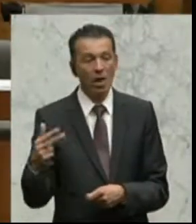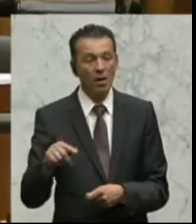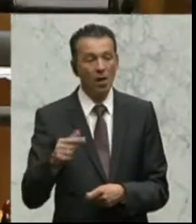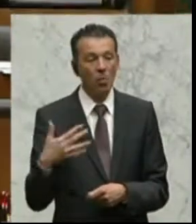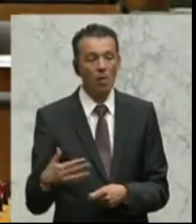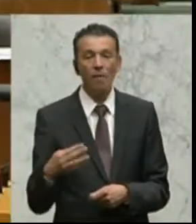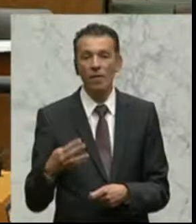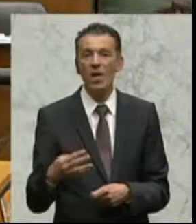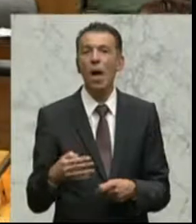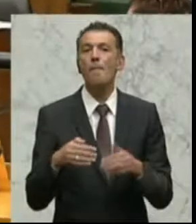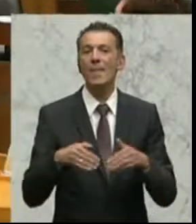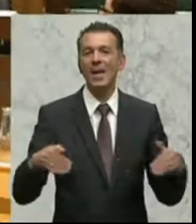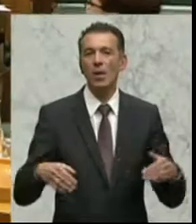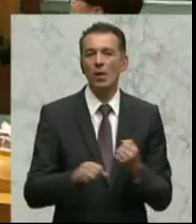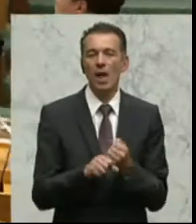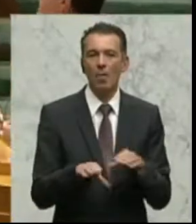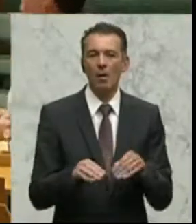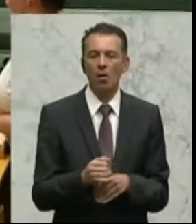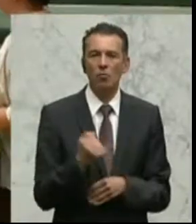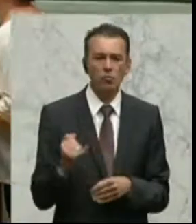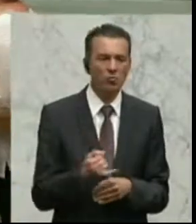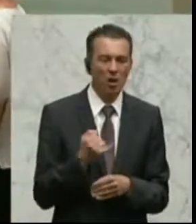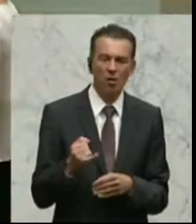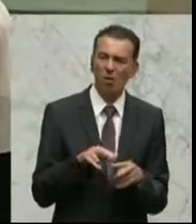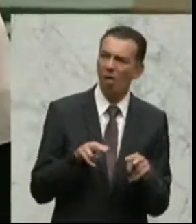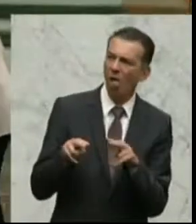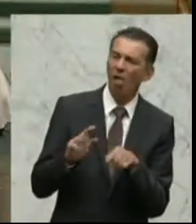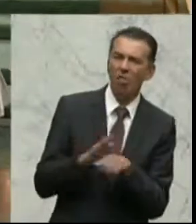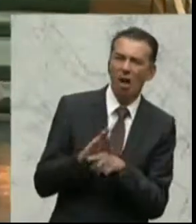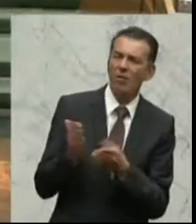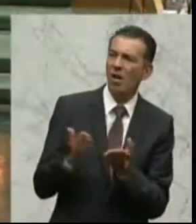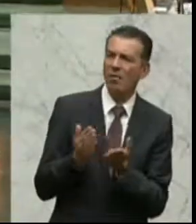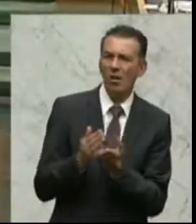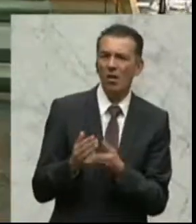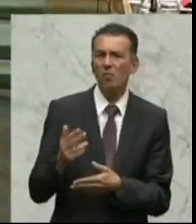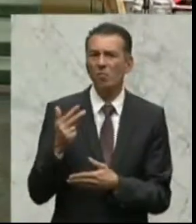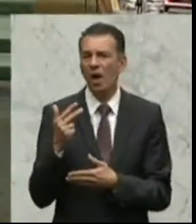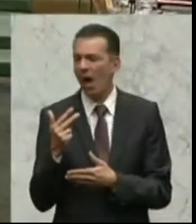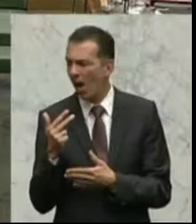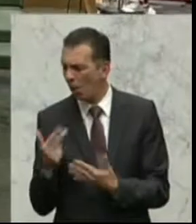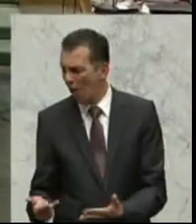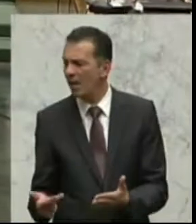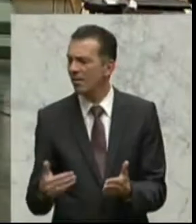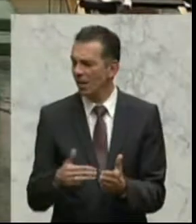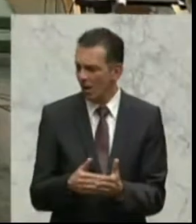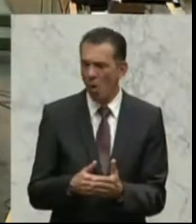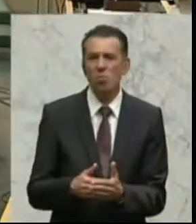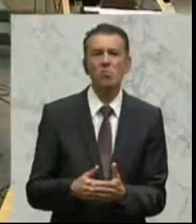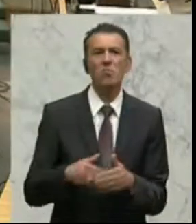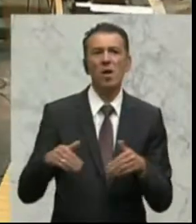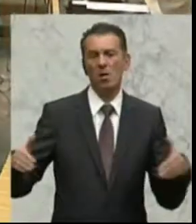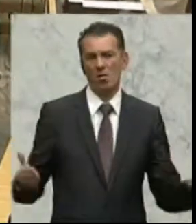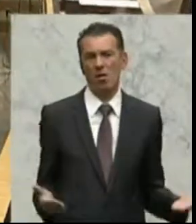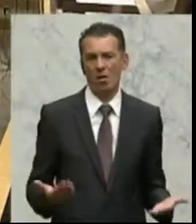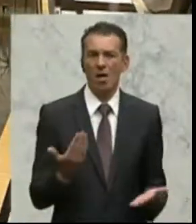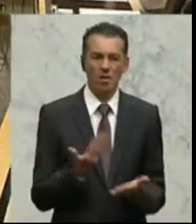gegenüber 83.000 Millionären in diesem Land haben. In diesem Sinne werden die Gewerkschafter und Gewerkschafterinnen sicher an einer Lohnsteuerreform,